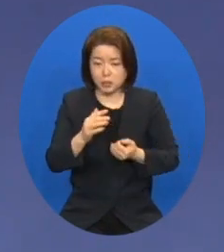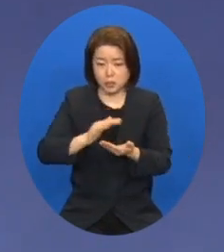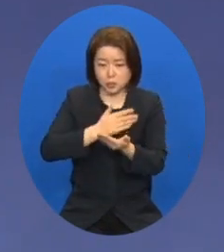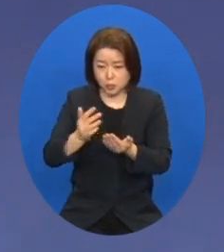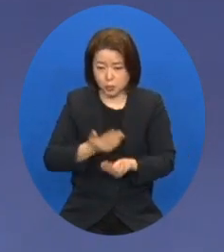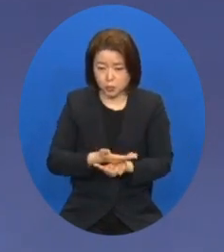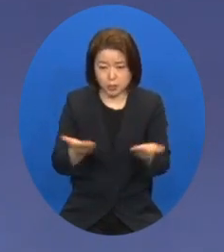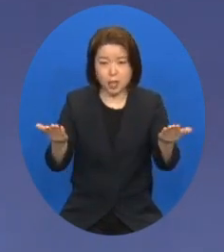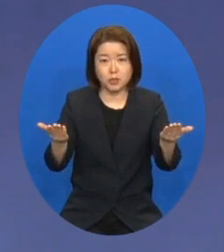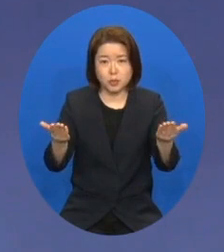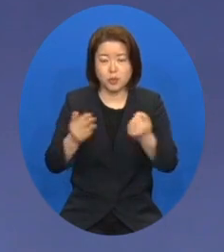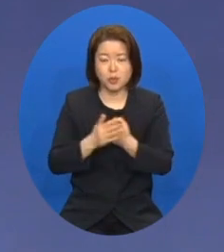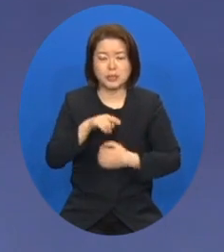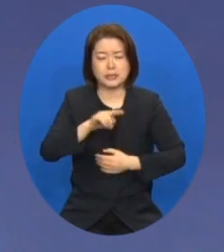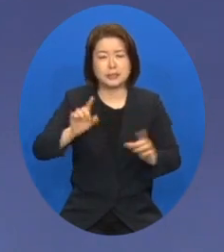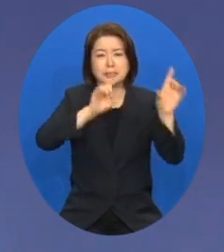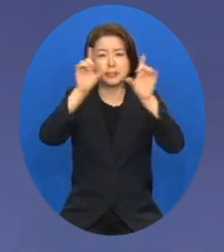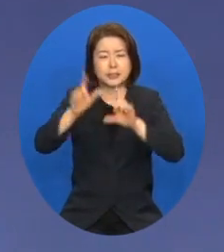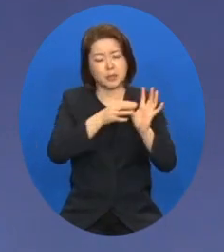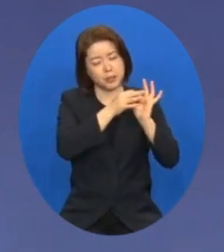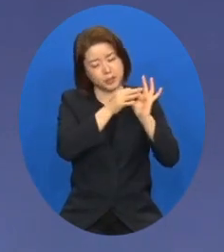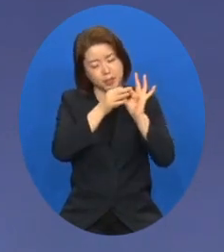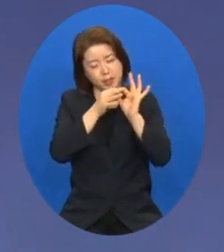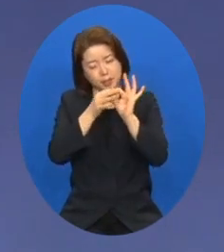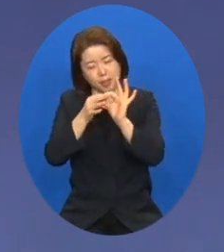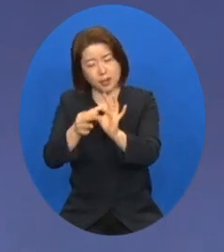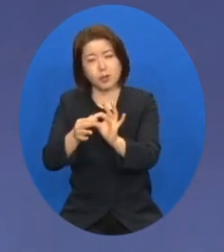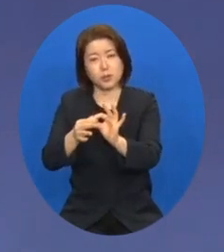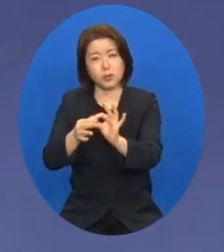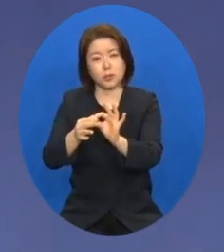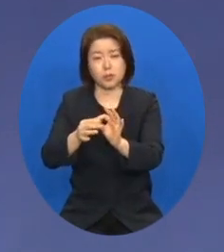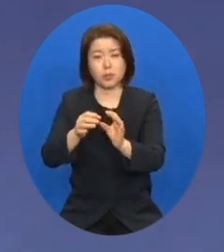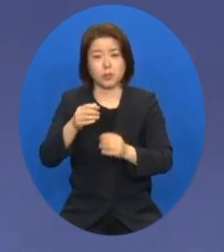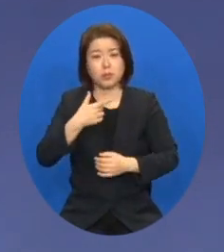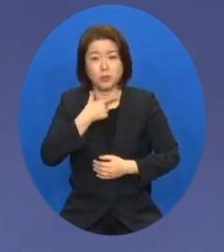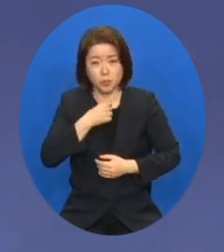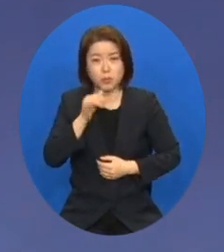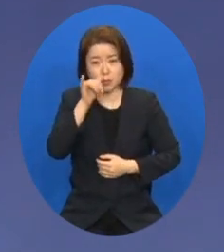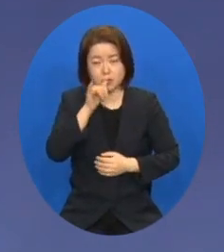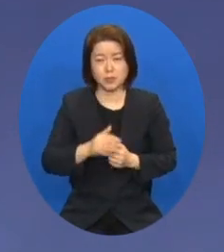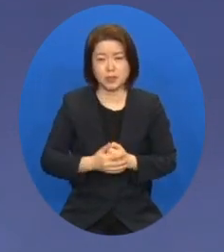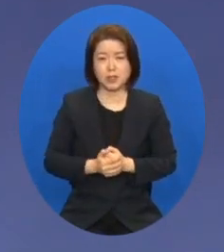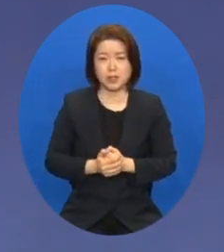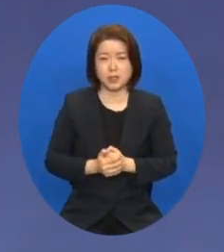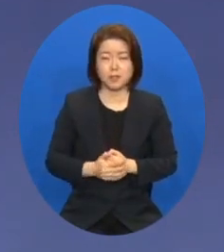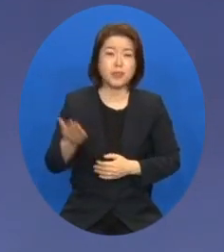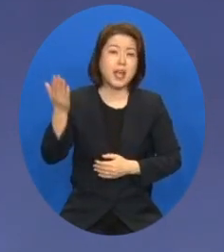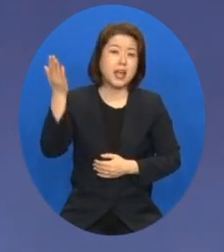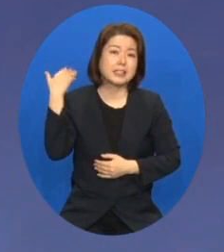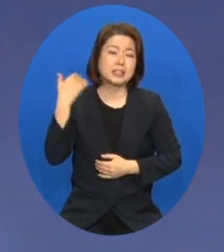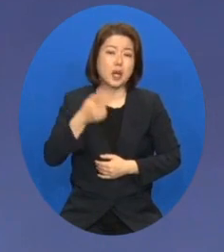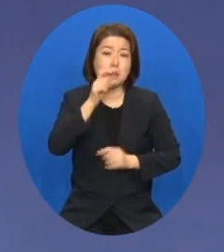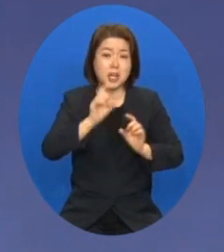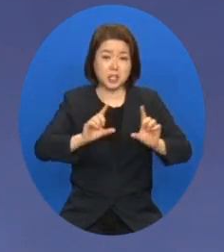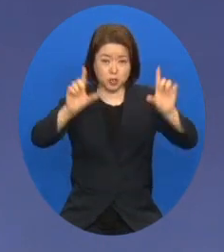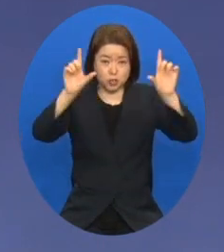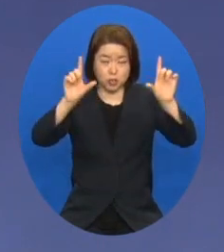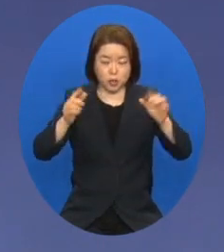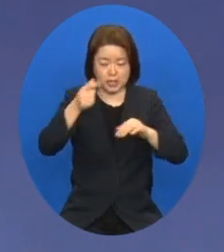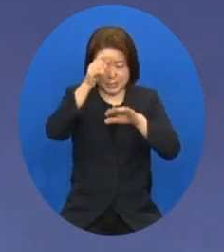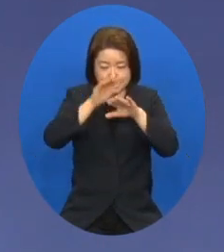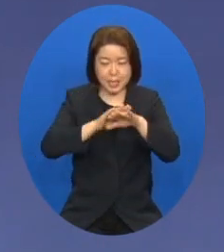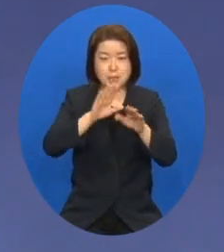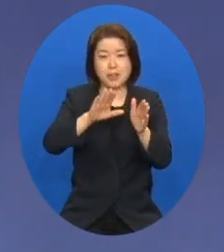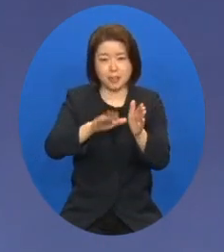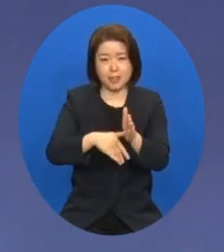나누면서 그 삶을 꾸준히 살아보자는 것입니다 재난 수유 1 수요예배